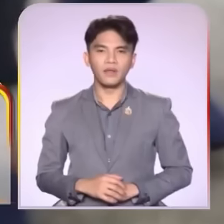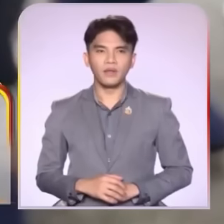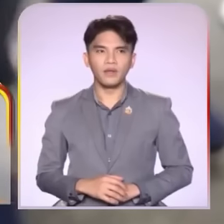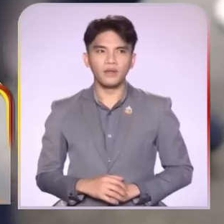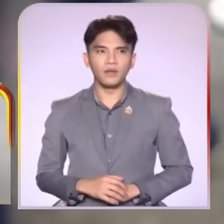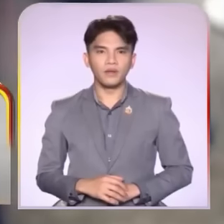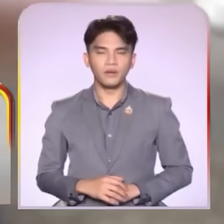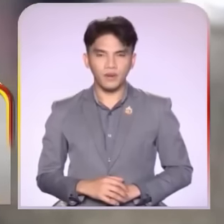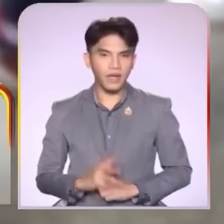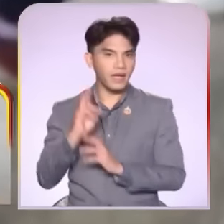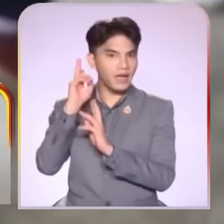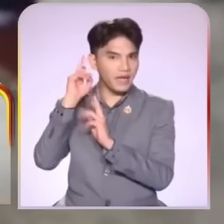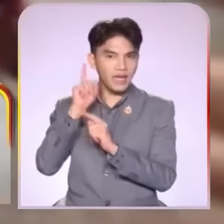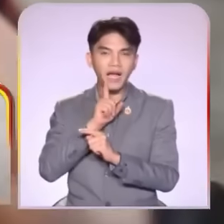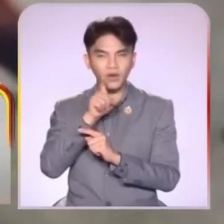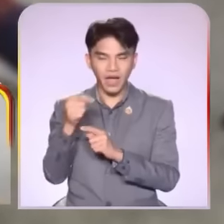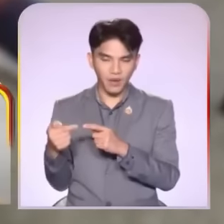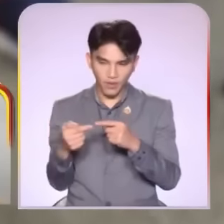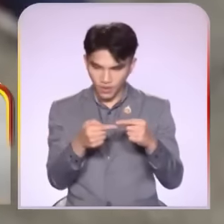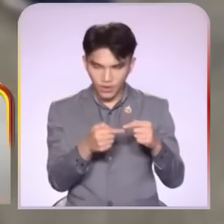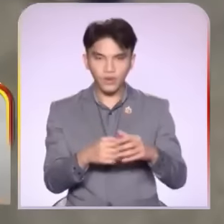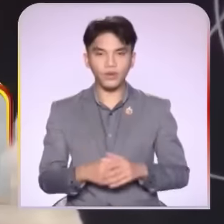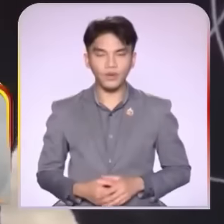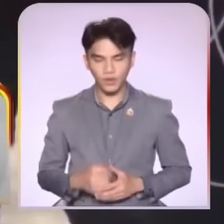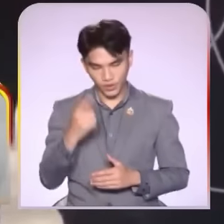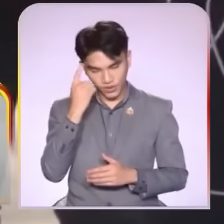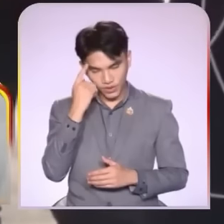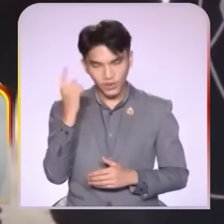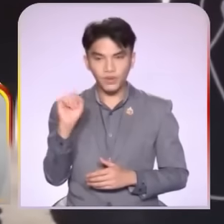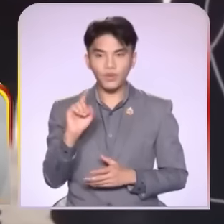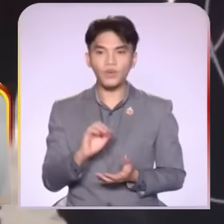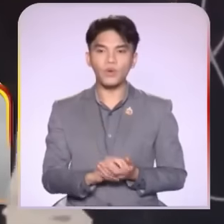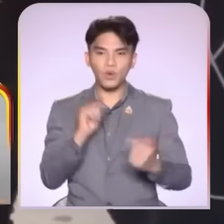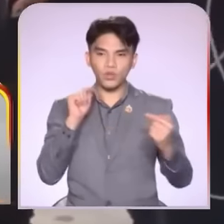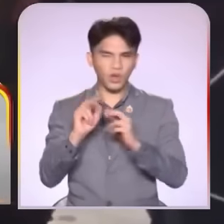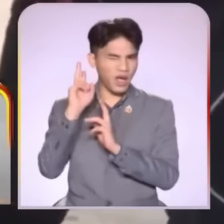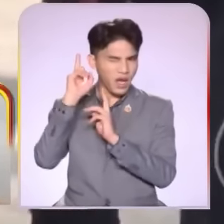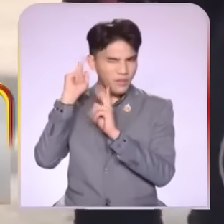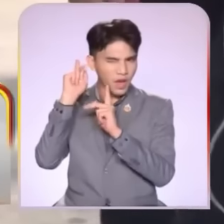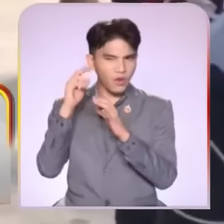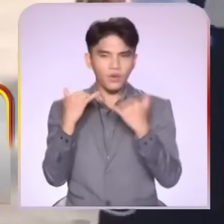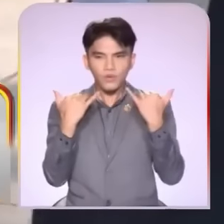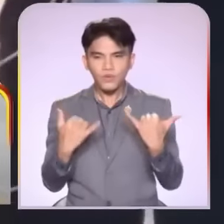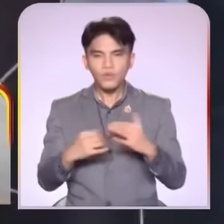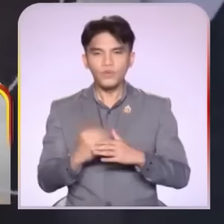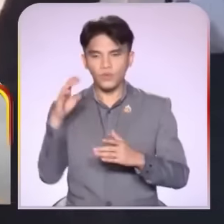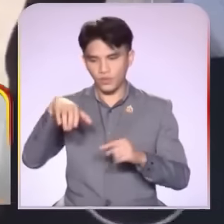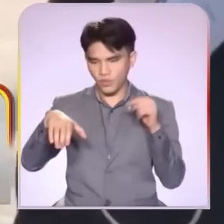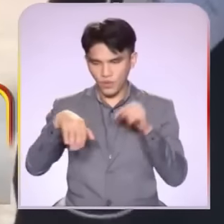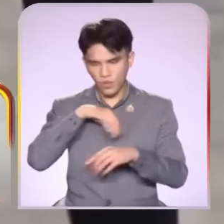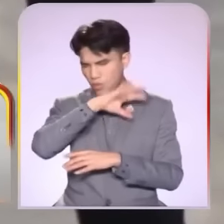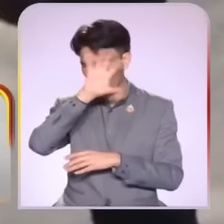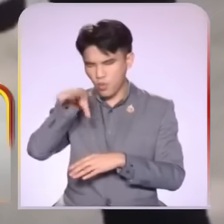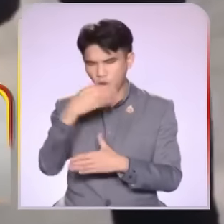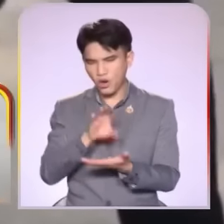ายังไงผู้สื่อข่าวก็เลยถามต่อค่ะว่าแล้วคิดเห็นยังไงกับไอ้เรื่องที่มันเป็นข่าวอยู่ตอนเนี้ยว ่ าบริษัทเนี่ยไปหล